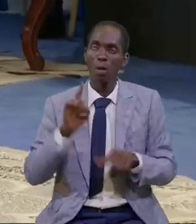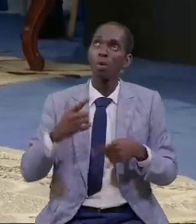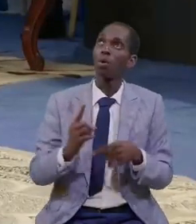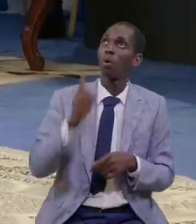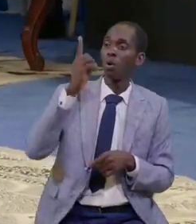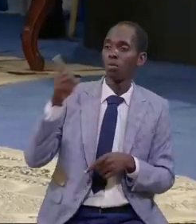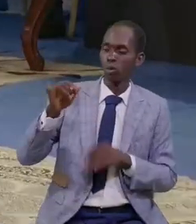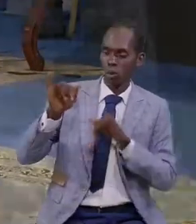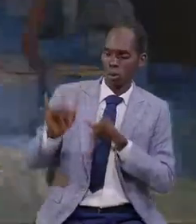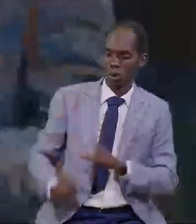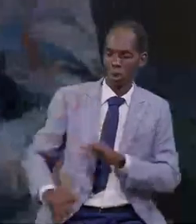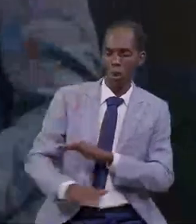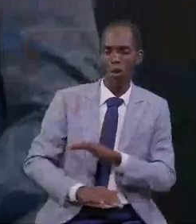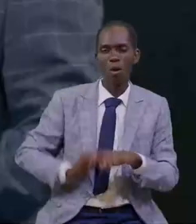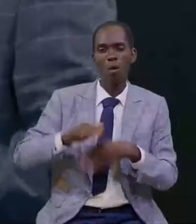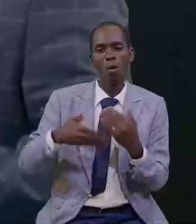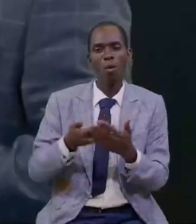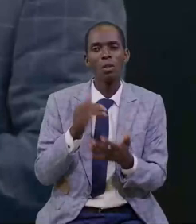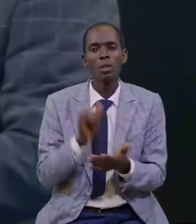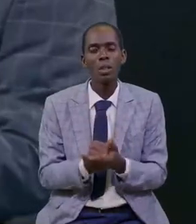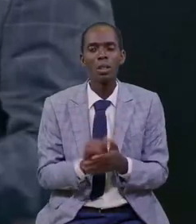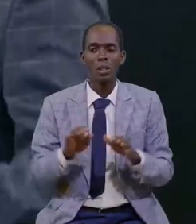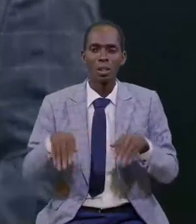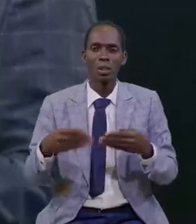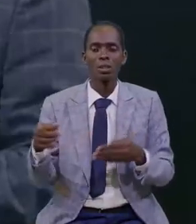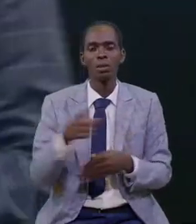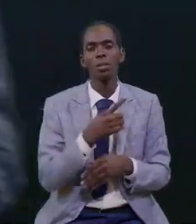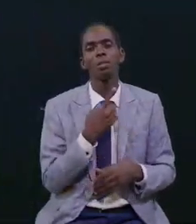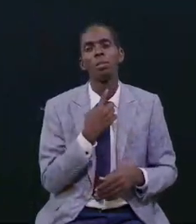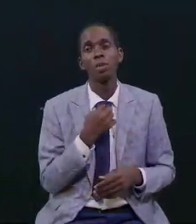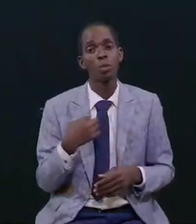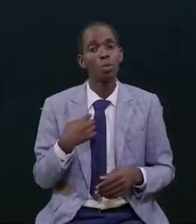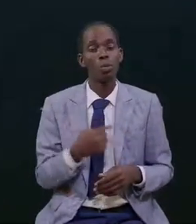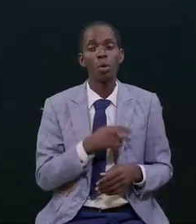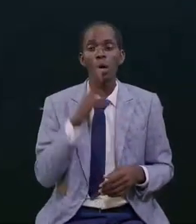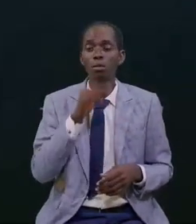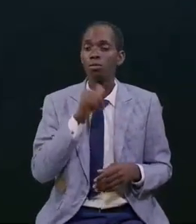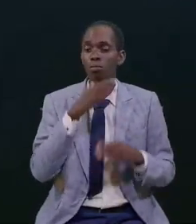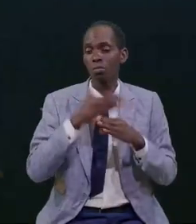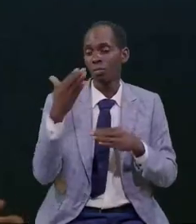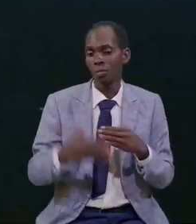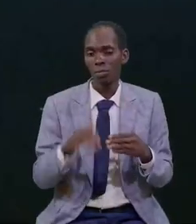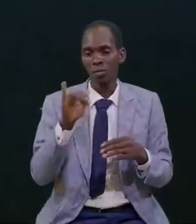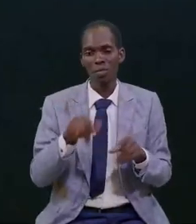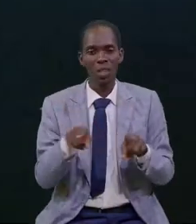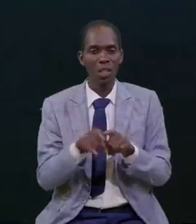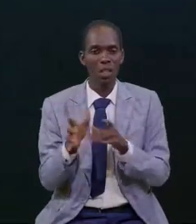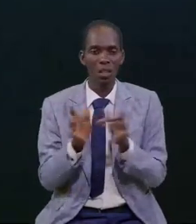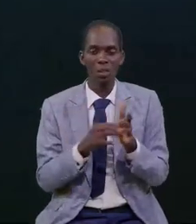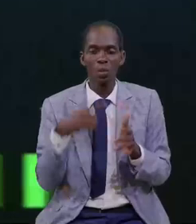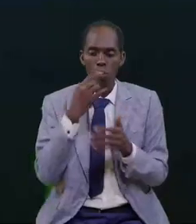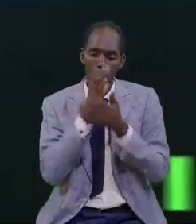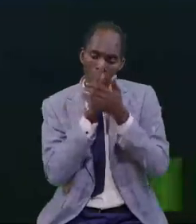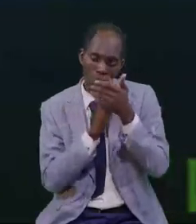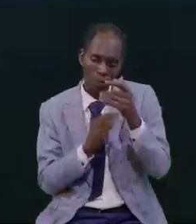cela là les a donné la soif nous ne sommes pas encore totalement comme Jésus qui s'est humilié je veux être aussi humble et